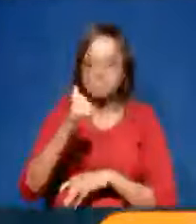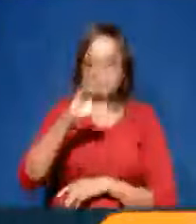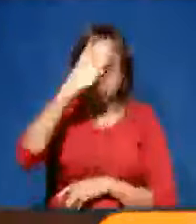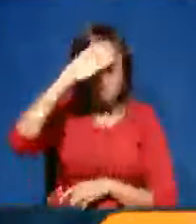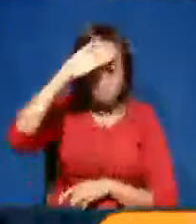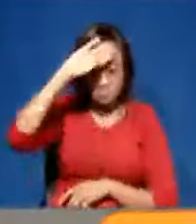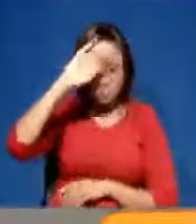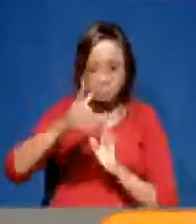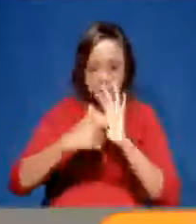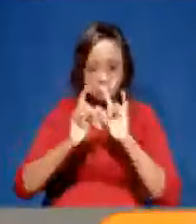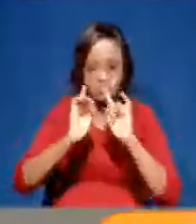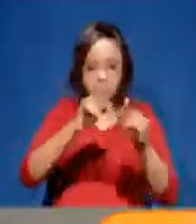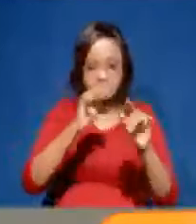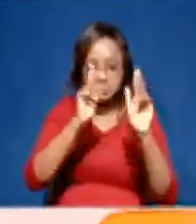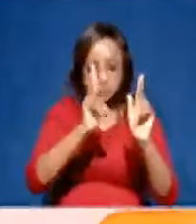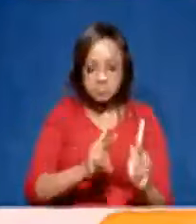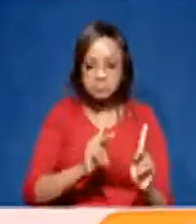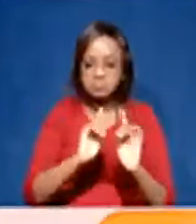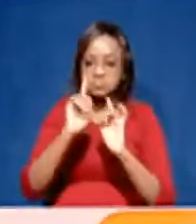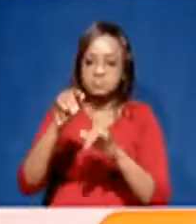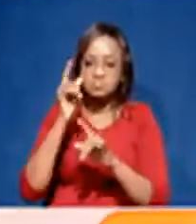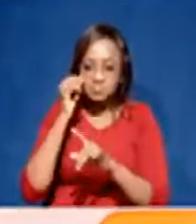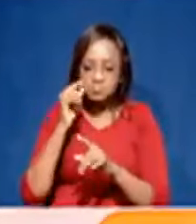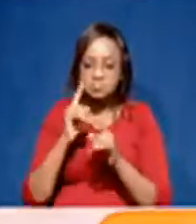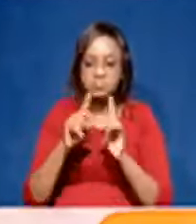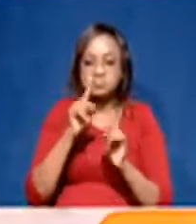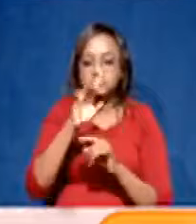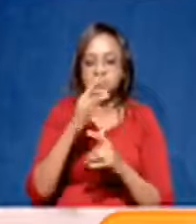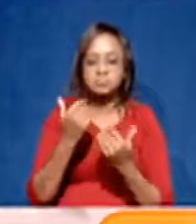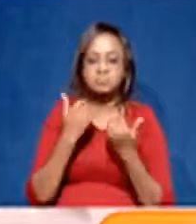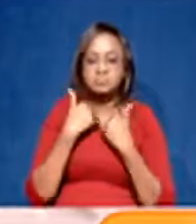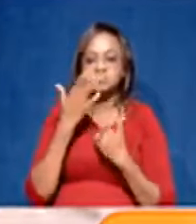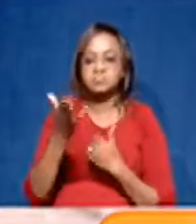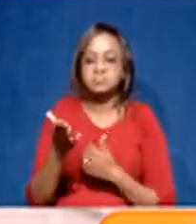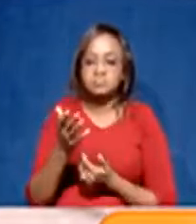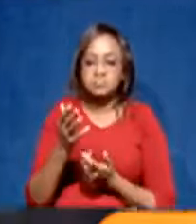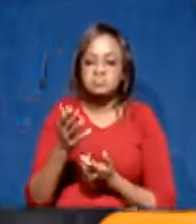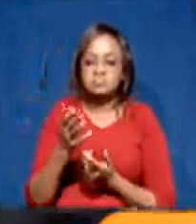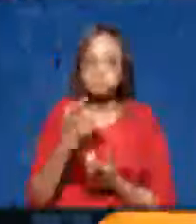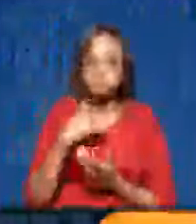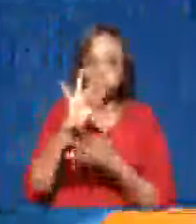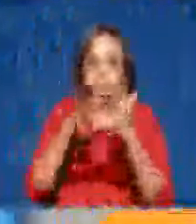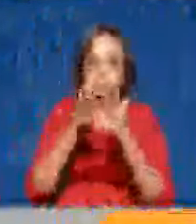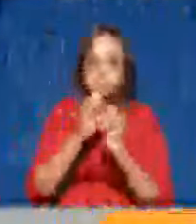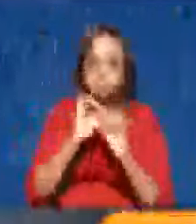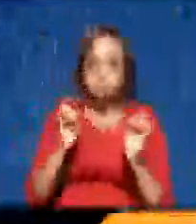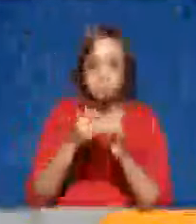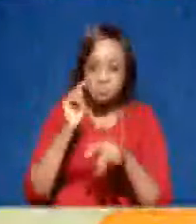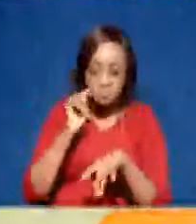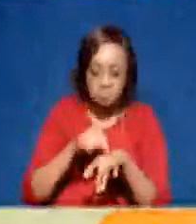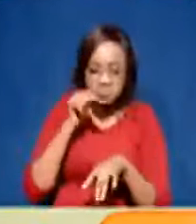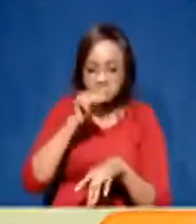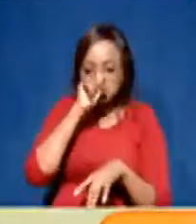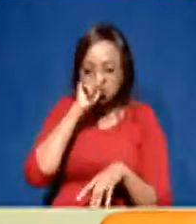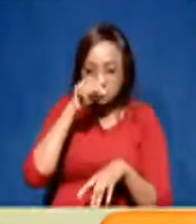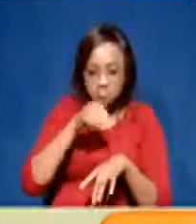Kisumu, tuseme uende Mombasa, na kuna female anopheles mosquito na haona net, si utaumwa? Na ukiumwa itakupata. Ni